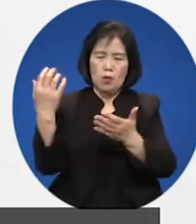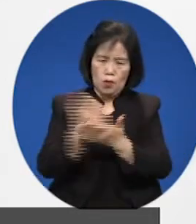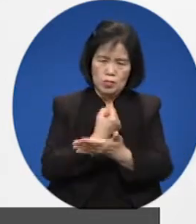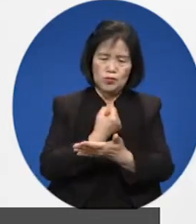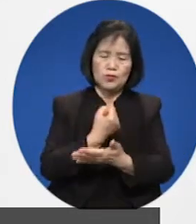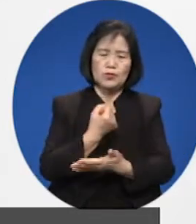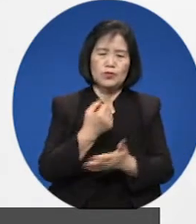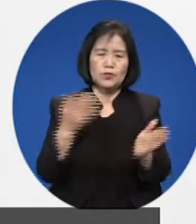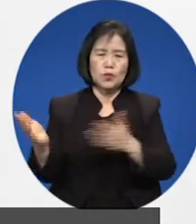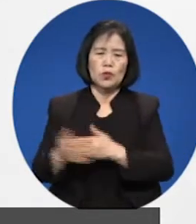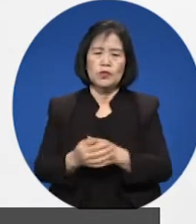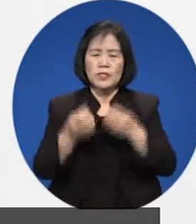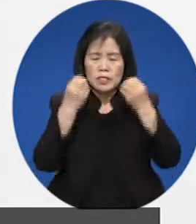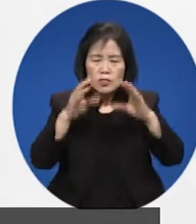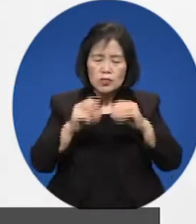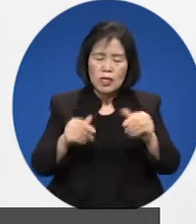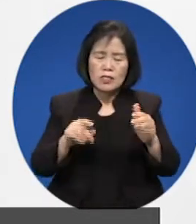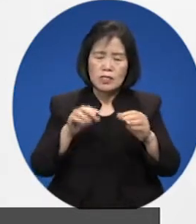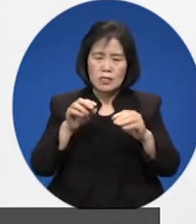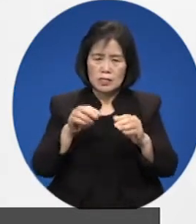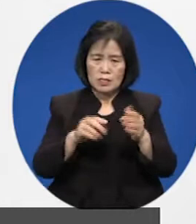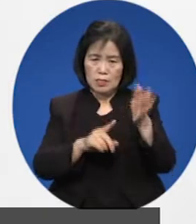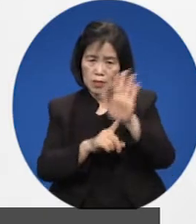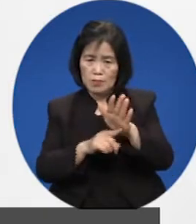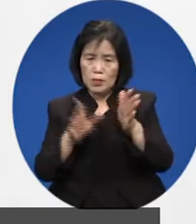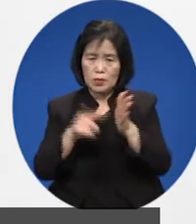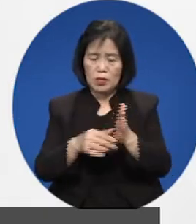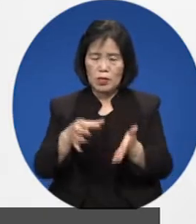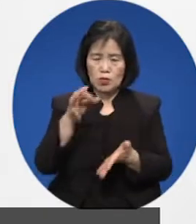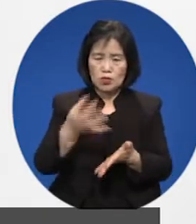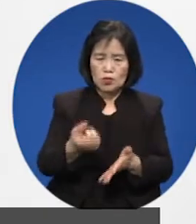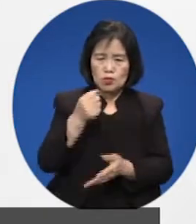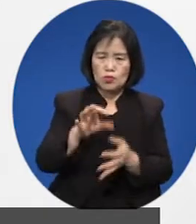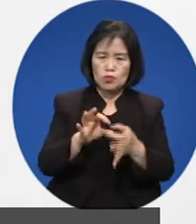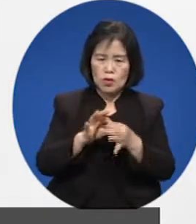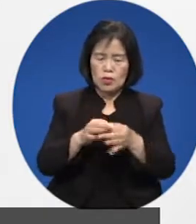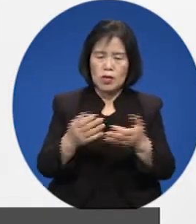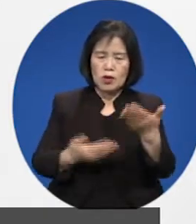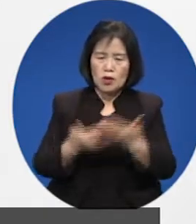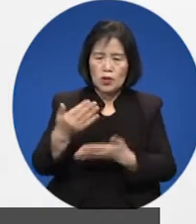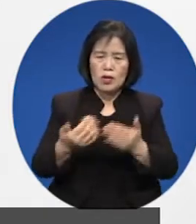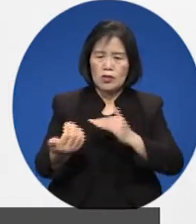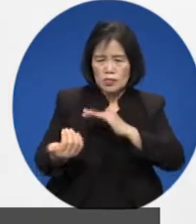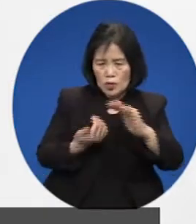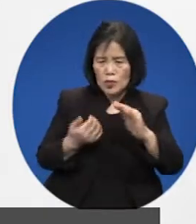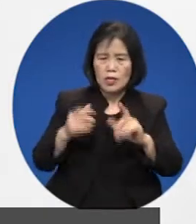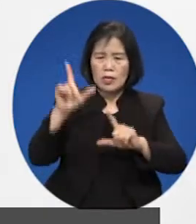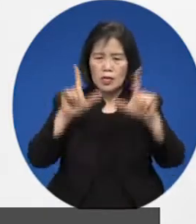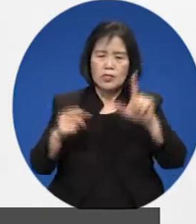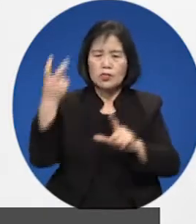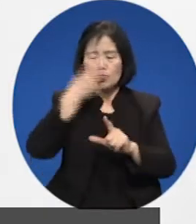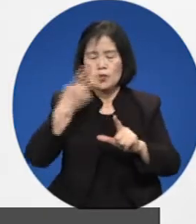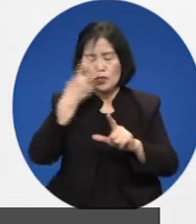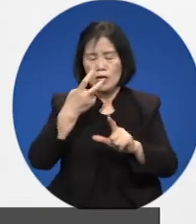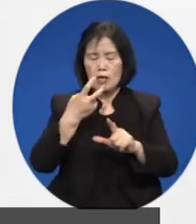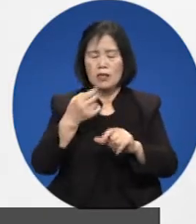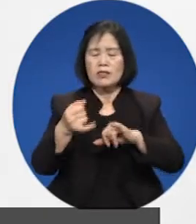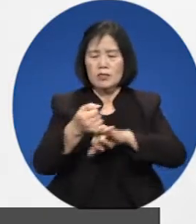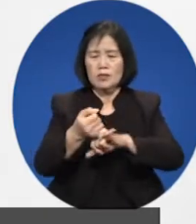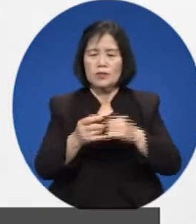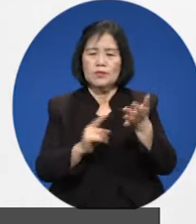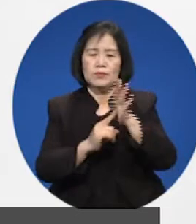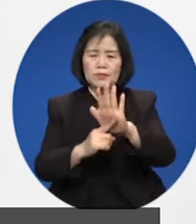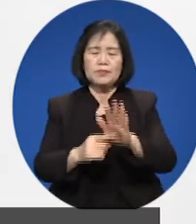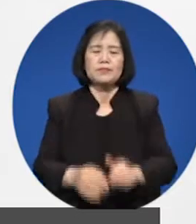신규 택지를 발표 할 경우에는 토지 소유 관개 거래 현황을 사전에 좆아 하게 따라 고 얘기를 했습니다